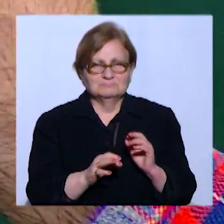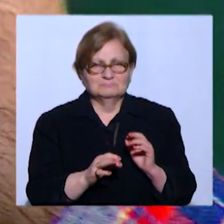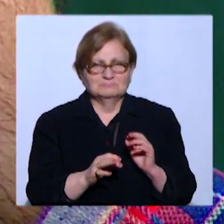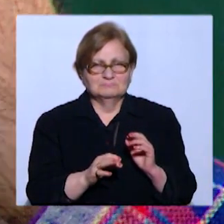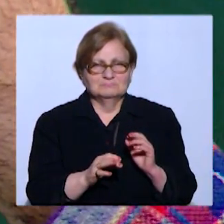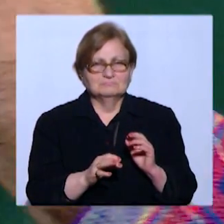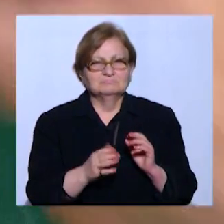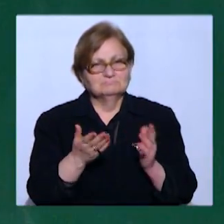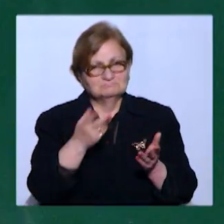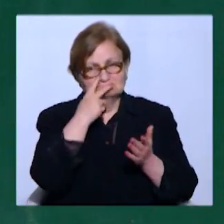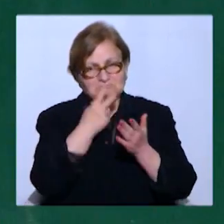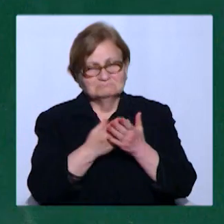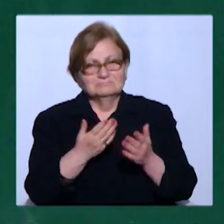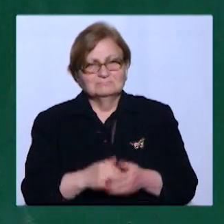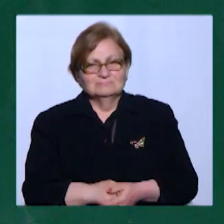ასე